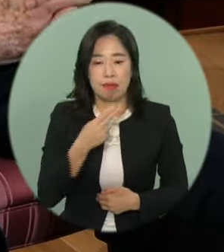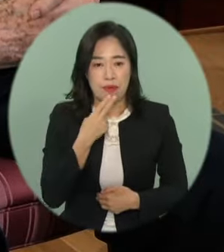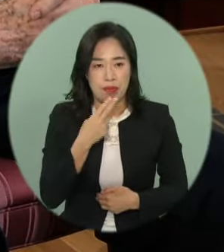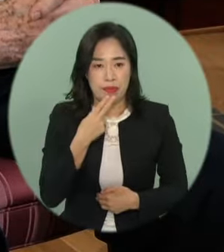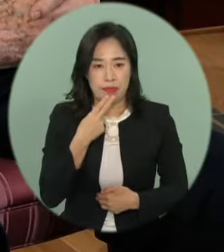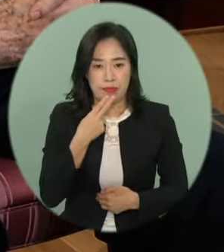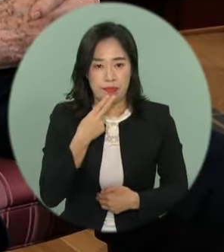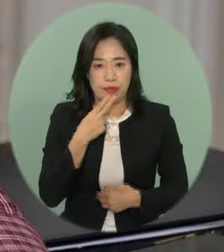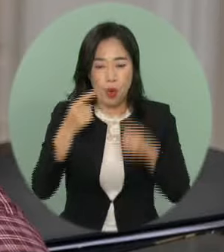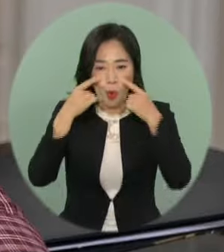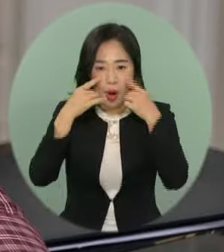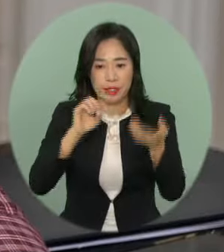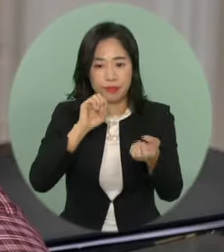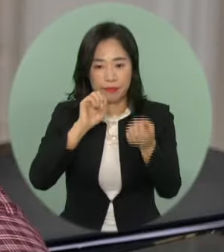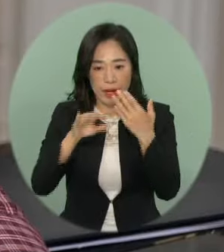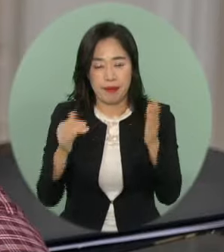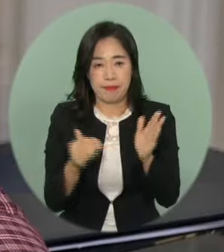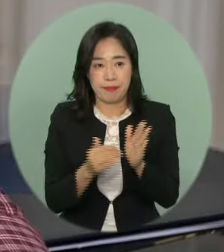단호하게